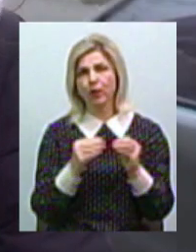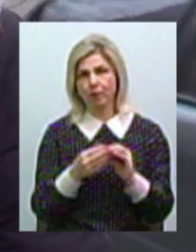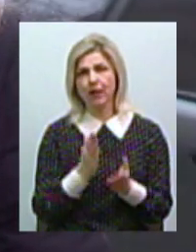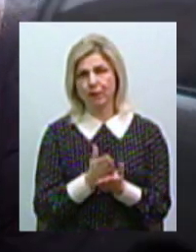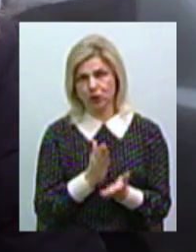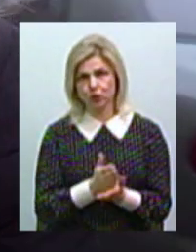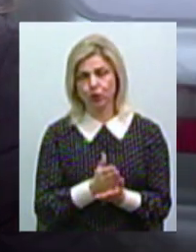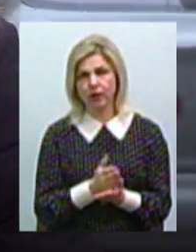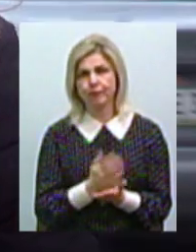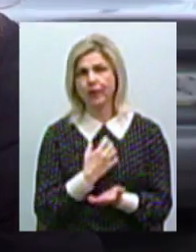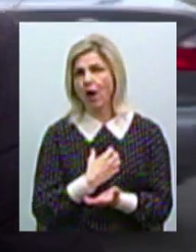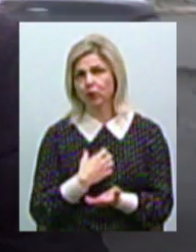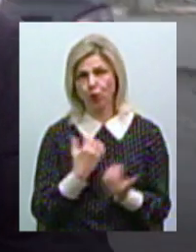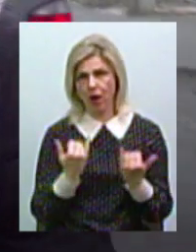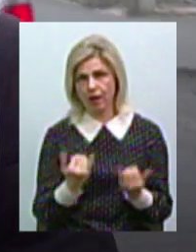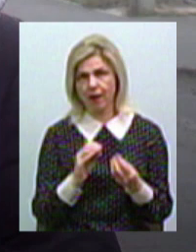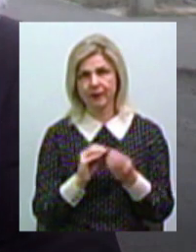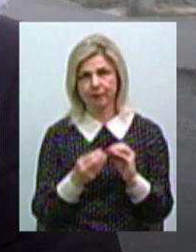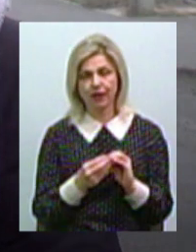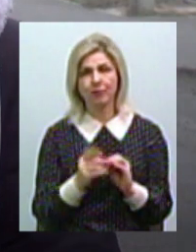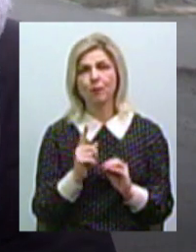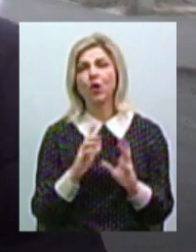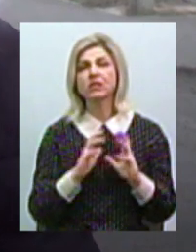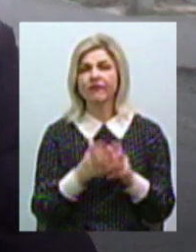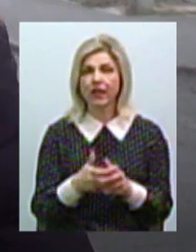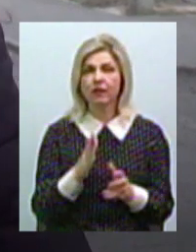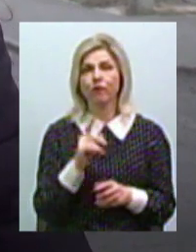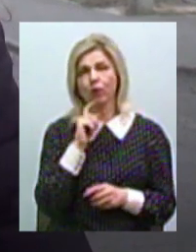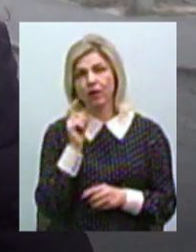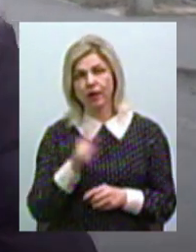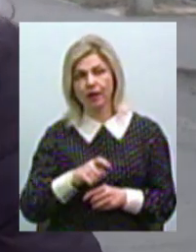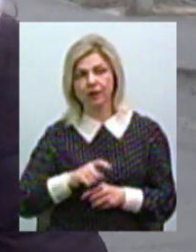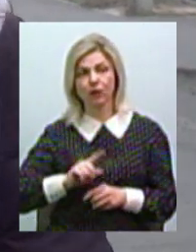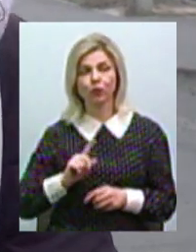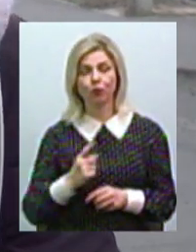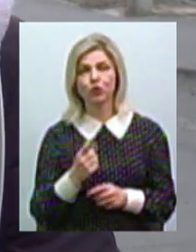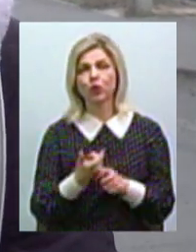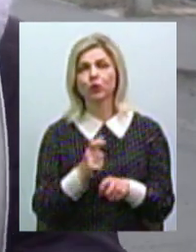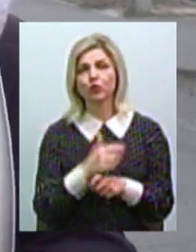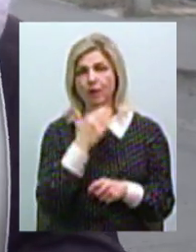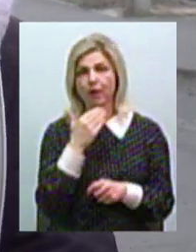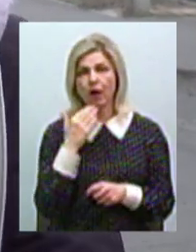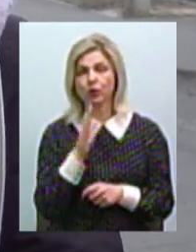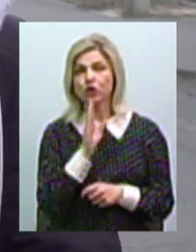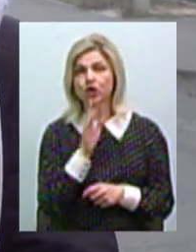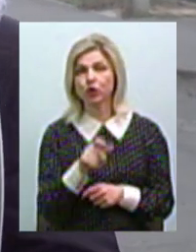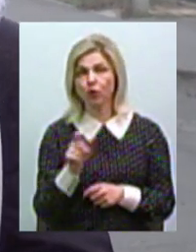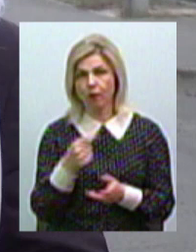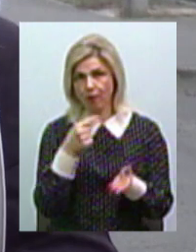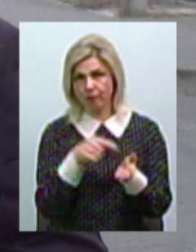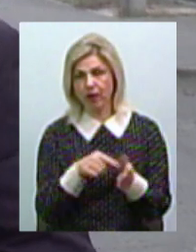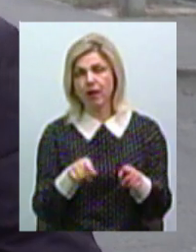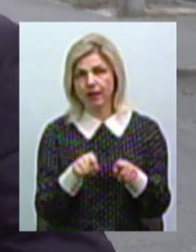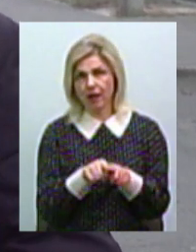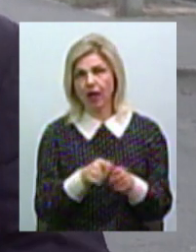проблема, так як ну, і в світі, і в Україні, тому що дуже багато жінок потрапляють під